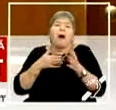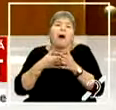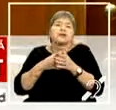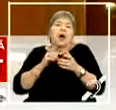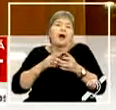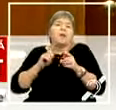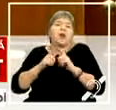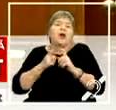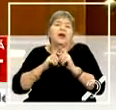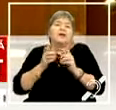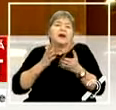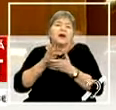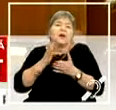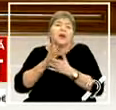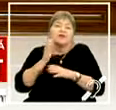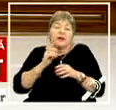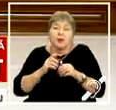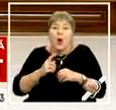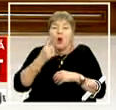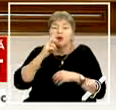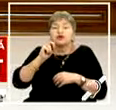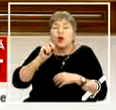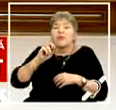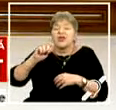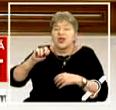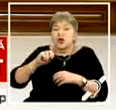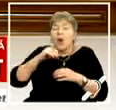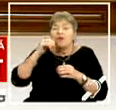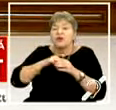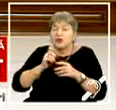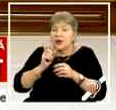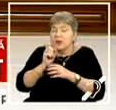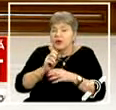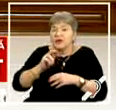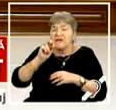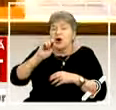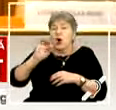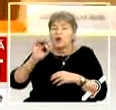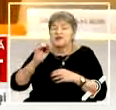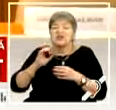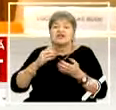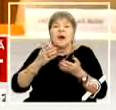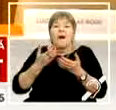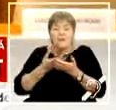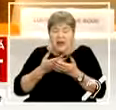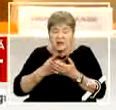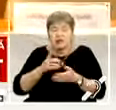Moțiunea a picat cu 189 de voturi împotrivă, 90 de voturi pentru și o abținere.